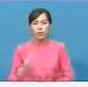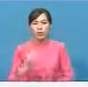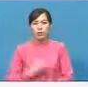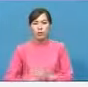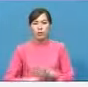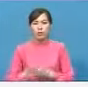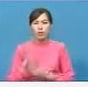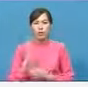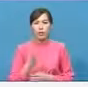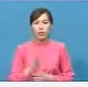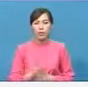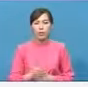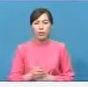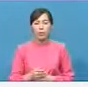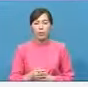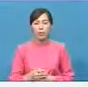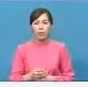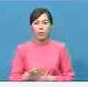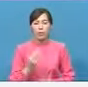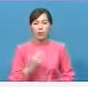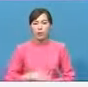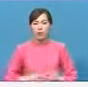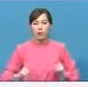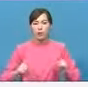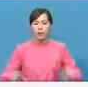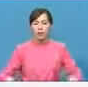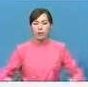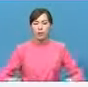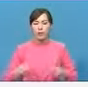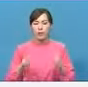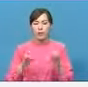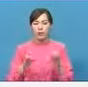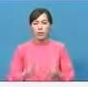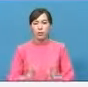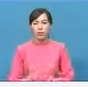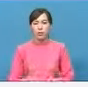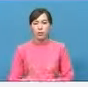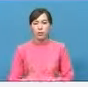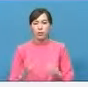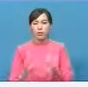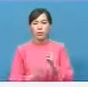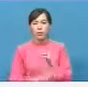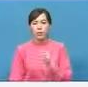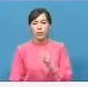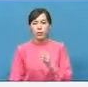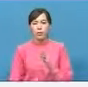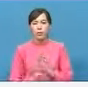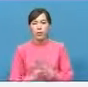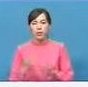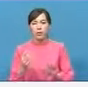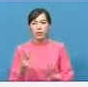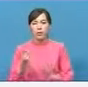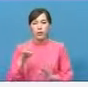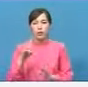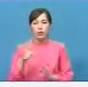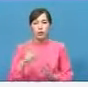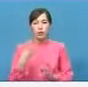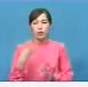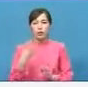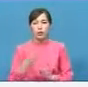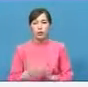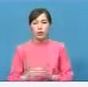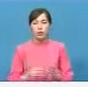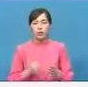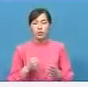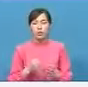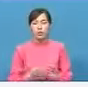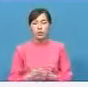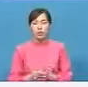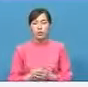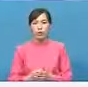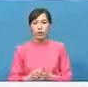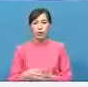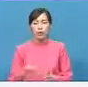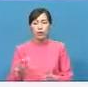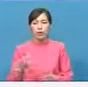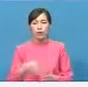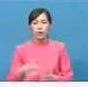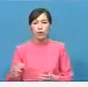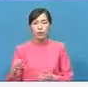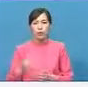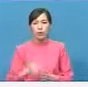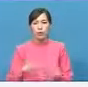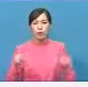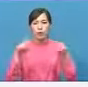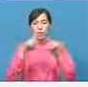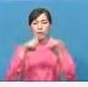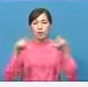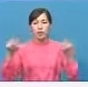арбасына таңылған. Осы секілді халі мүшкіл балалардың қатары соңғы кездер ауданда 204-ке жетіп отыр. Қазіргі таңда оларға Ордабасы аудандық емханасы